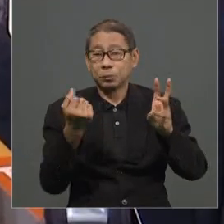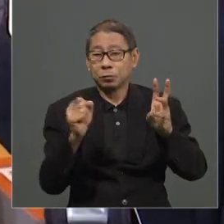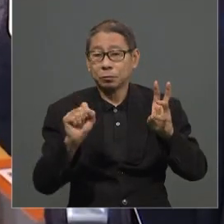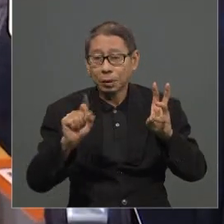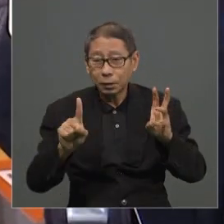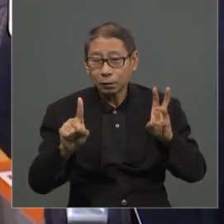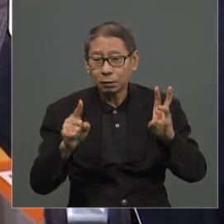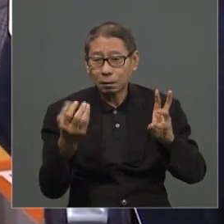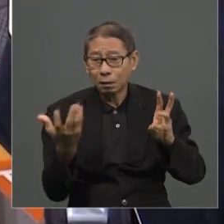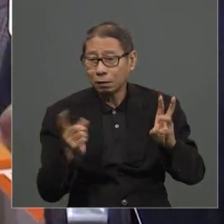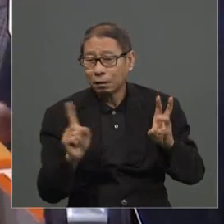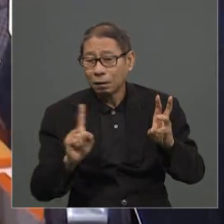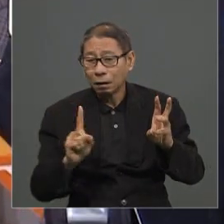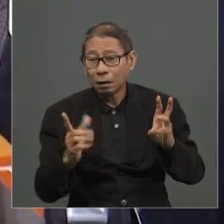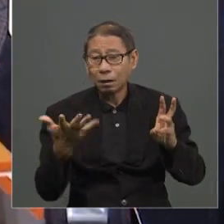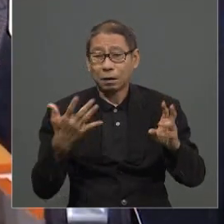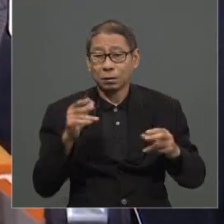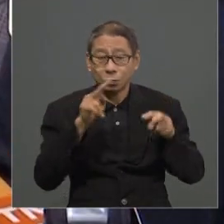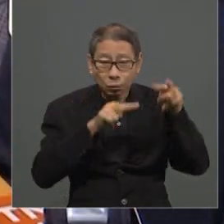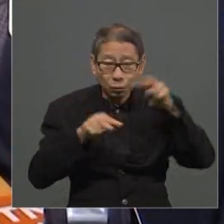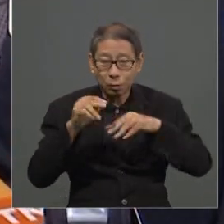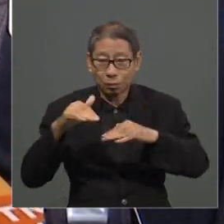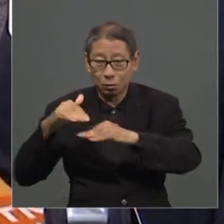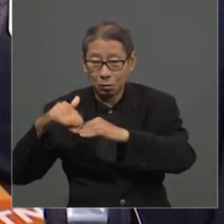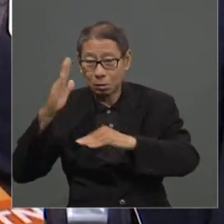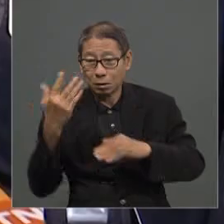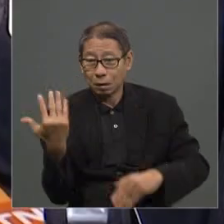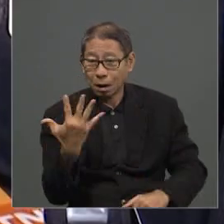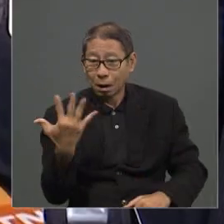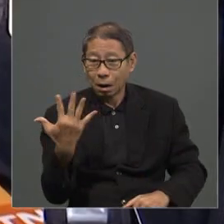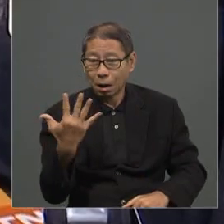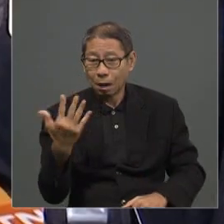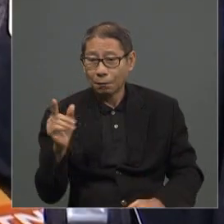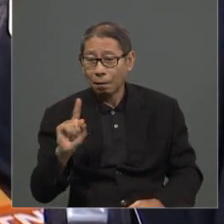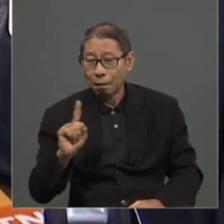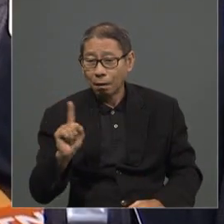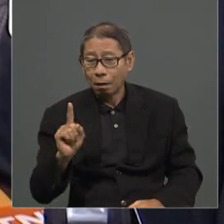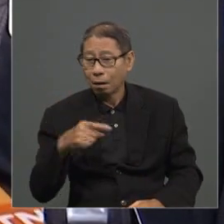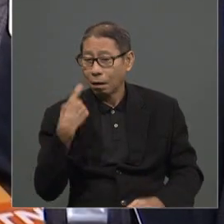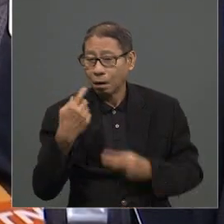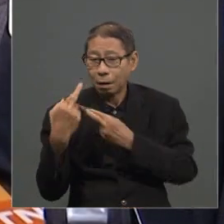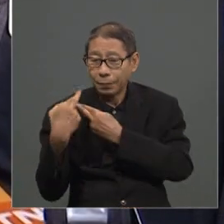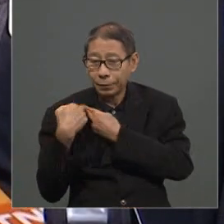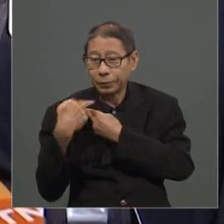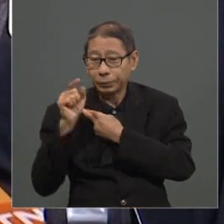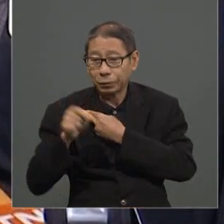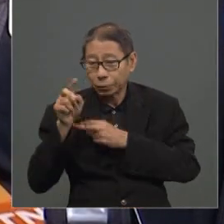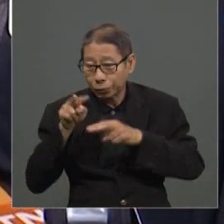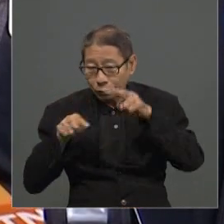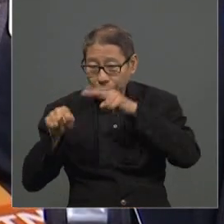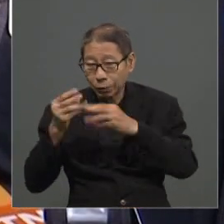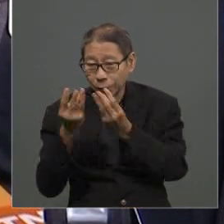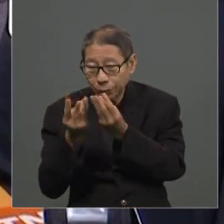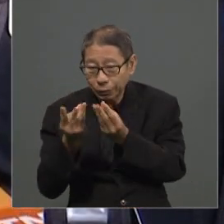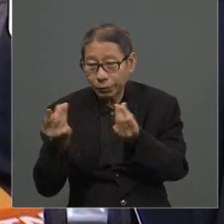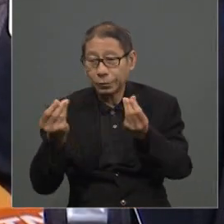านอธิบดีบอกว่าคือต้องไปตรวจว่าที่มันเกินมาอีก5ถังเนี่ยมันมายังไงใครเป็นผู้รับผิดชอบต้องไปตรวจสอบเรื่องนี้ให้ละเอียด